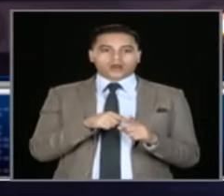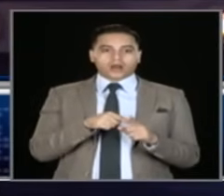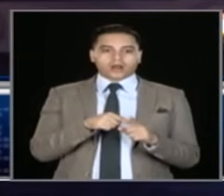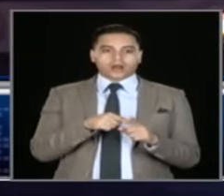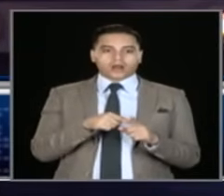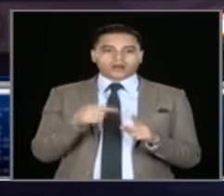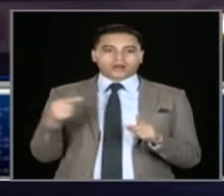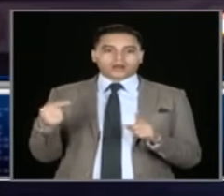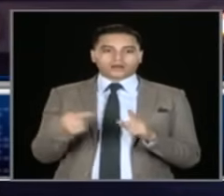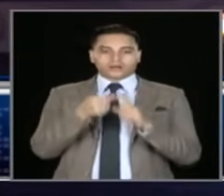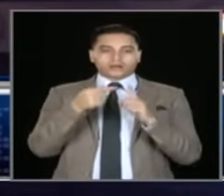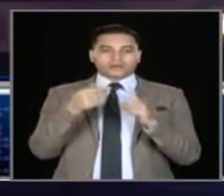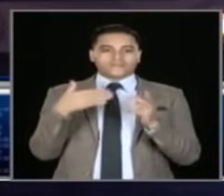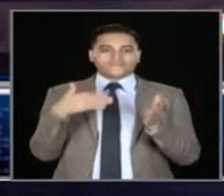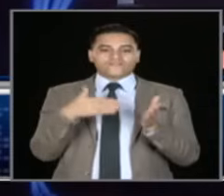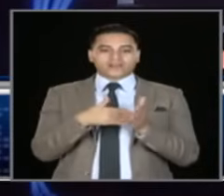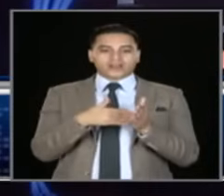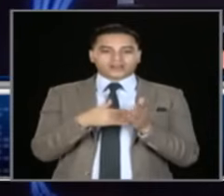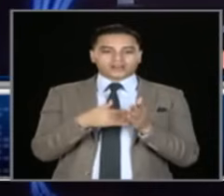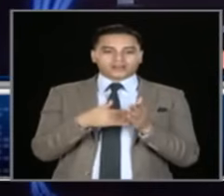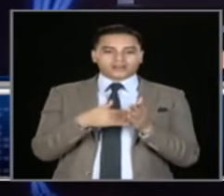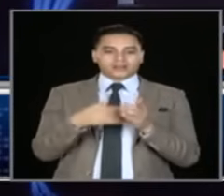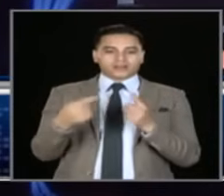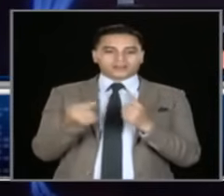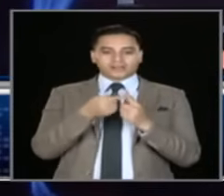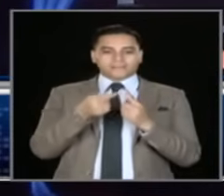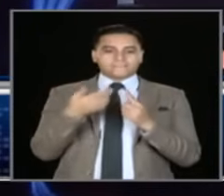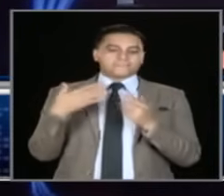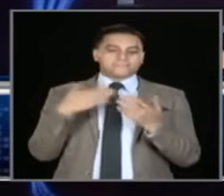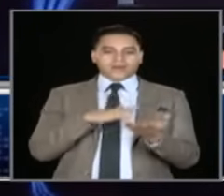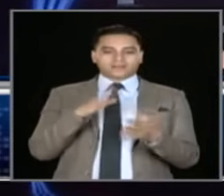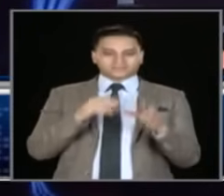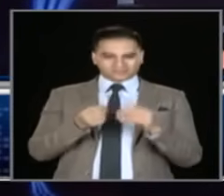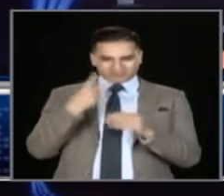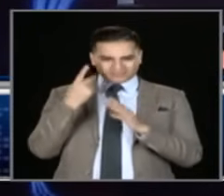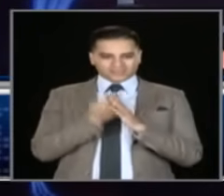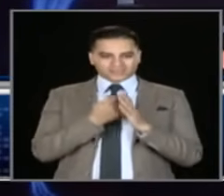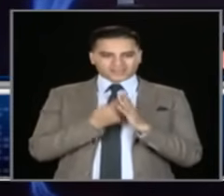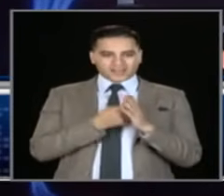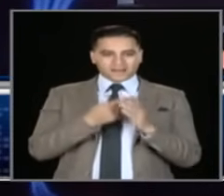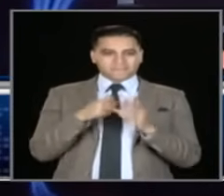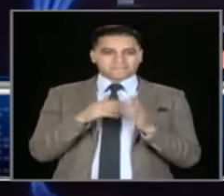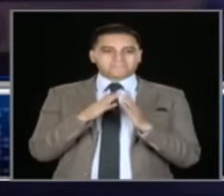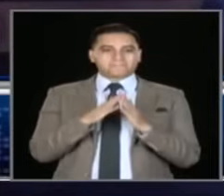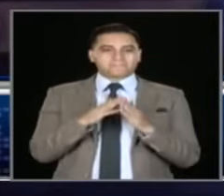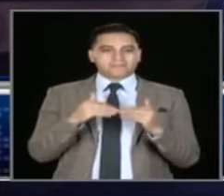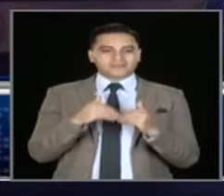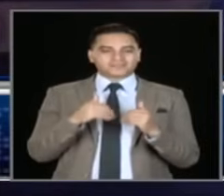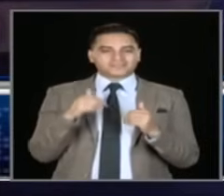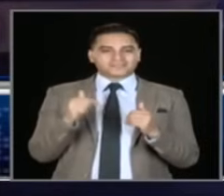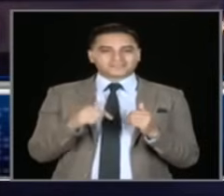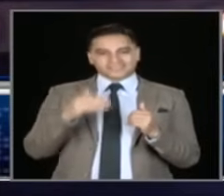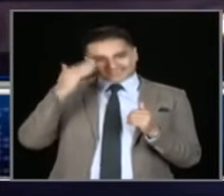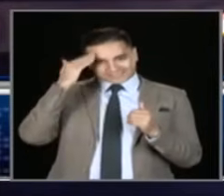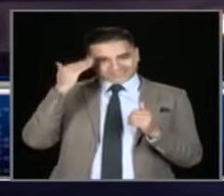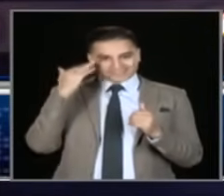فقتلته. قصة غريبة جدا. ايه ده؟ ست المصرية برضو مرعبة. قادرة قتلتها على طول كده؟ تخيلي. لا